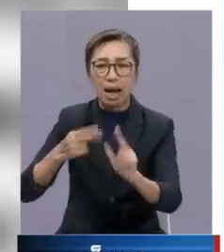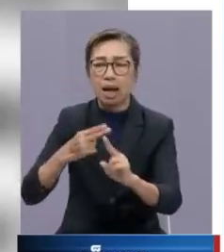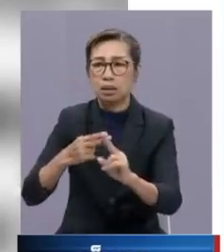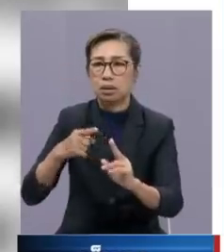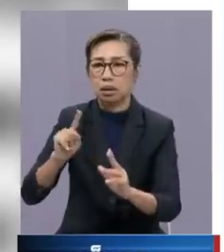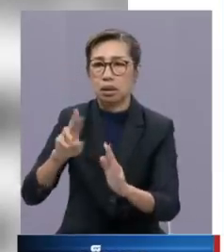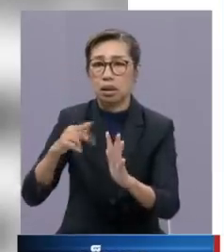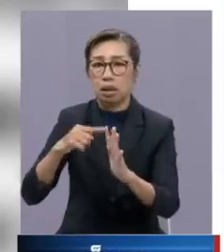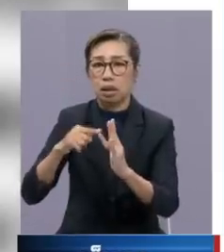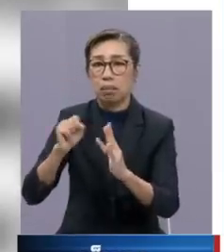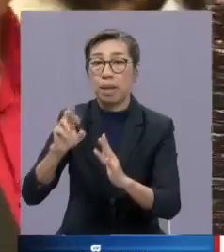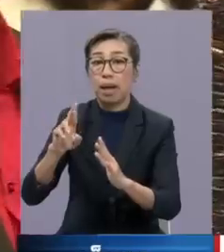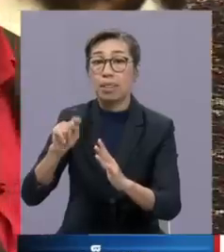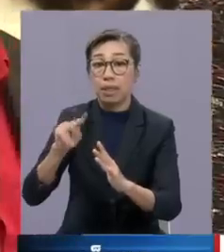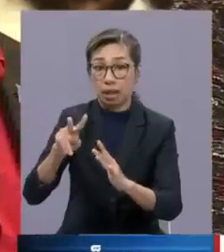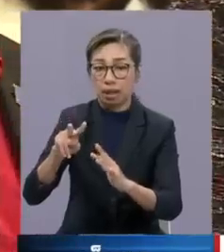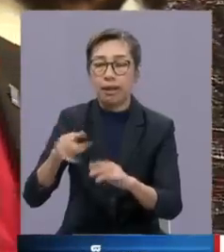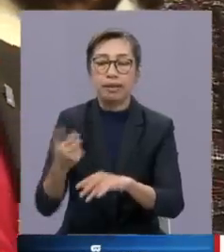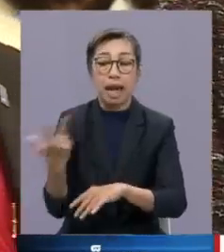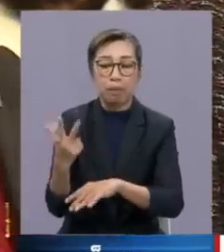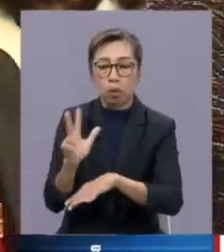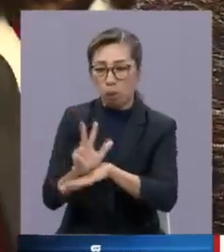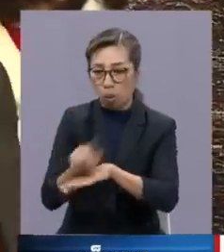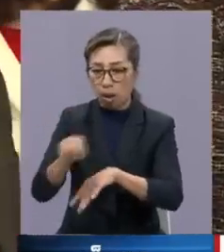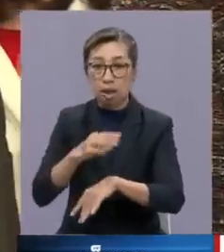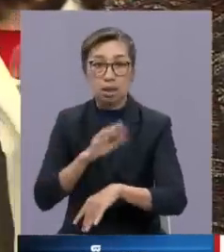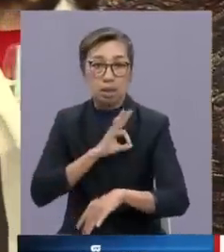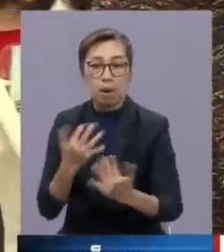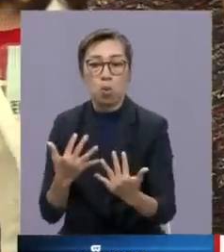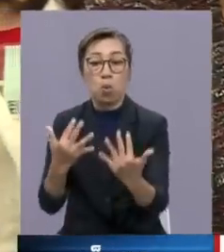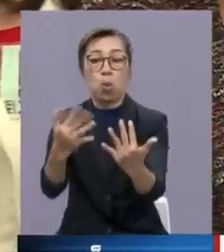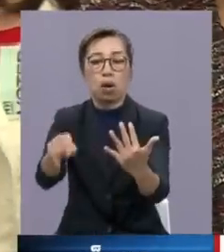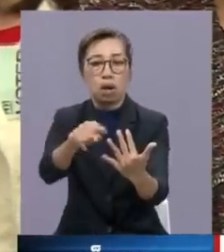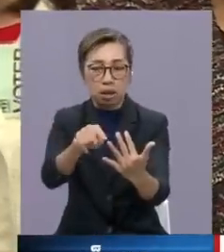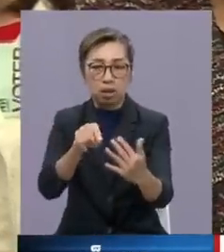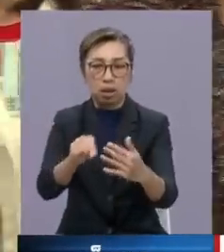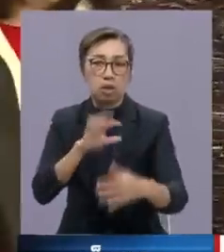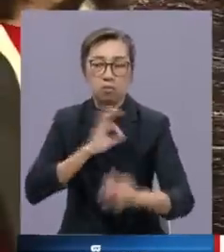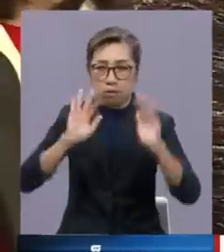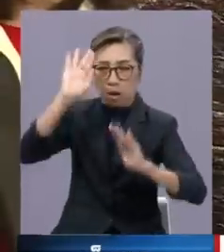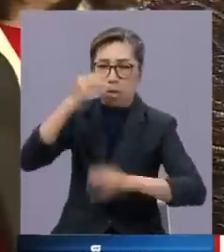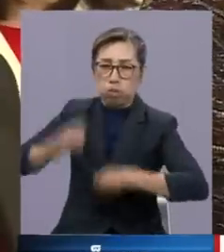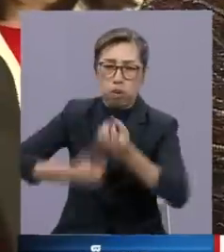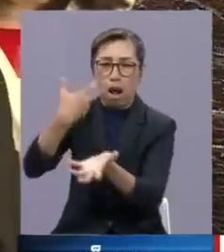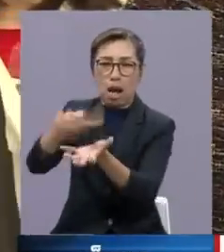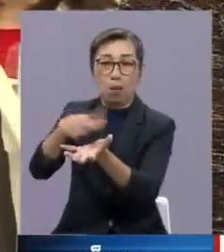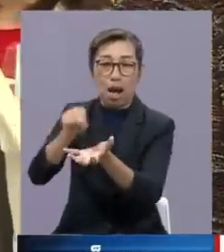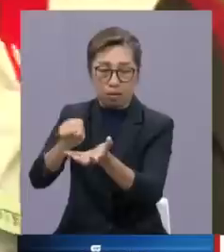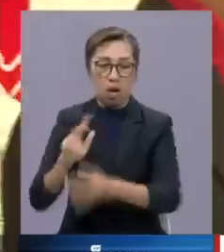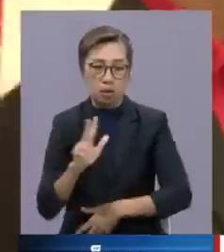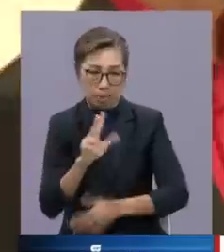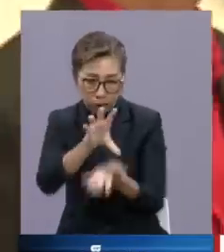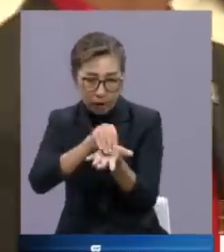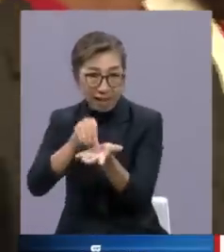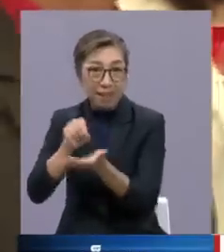ที่รับฟังอยู่ด้านบนเวทีแล้วก็เป็นสมาชิกที่อยู่ด้านล่างที่ให้การพูดถึงประเด็นต่างๆนะฮะ ใช่ครับทีนี้เนี่ยเรา